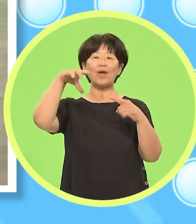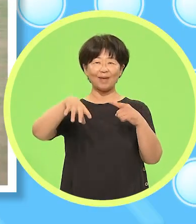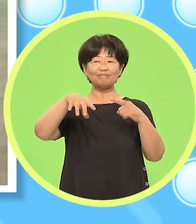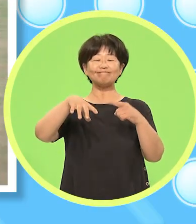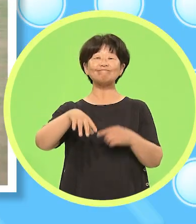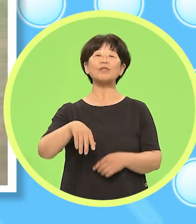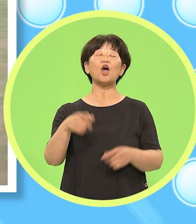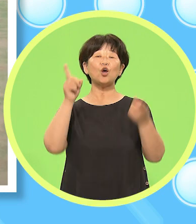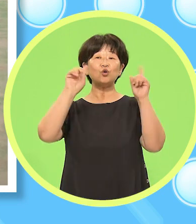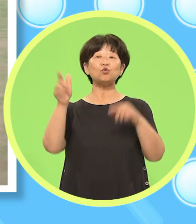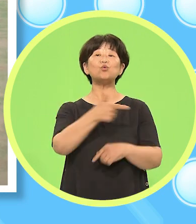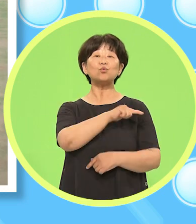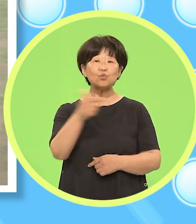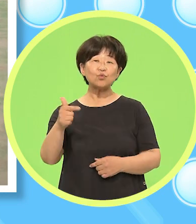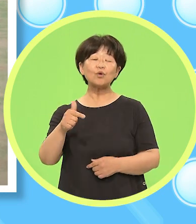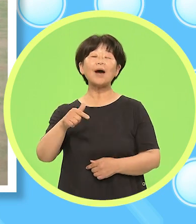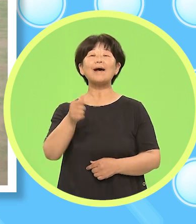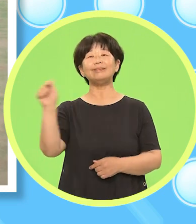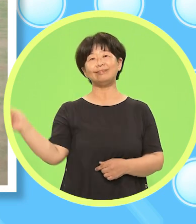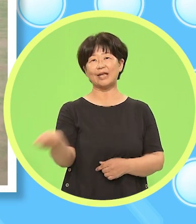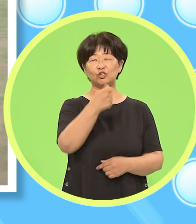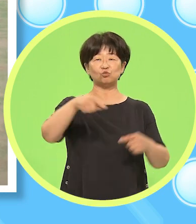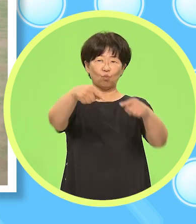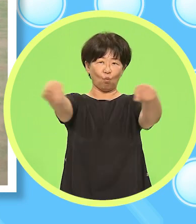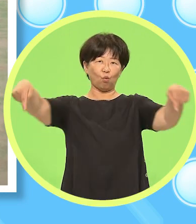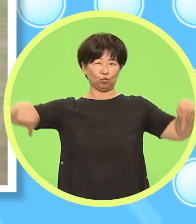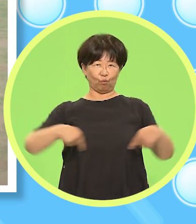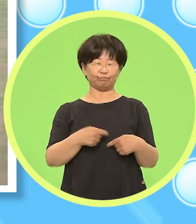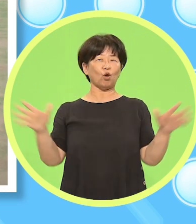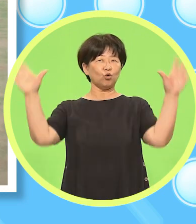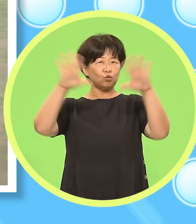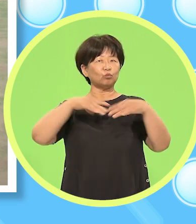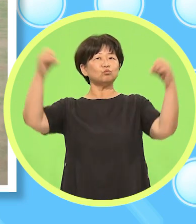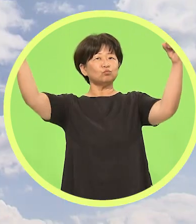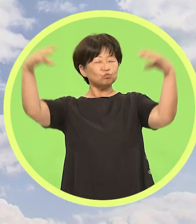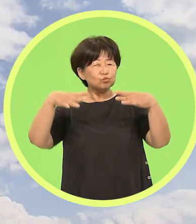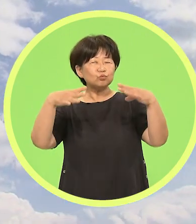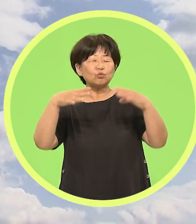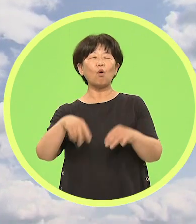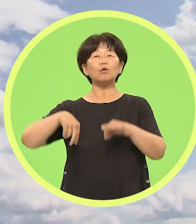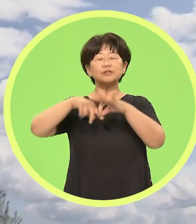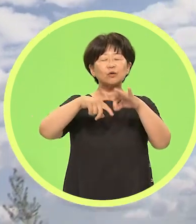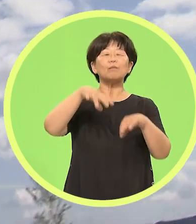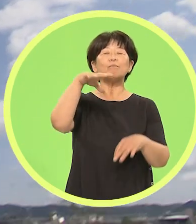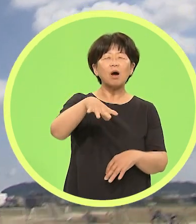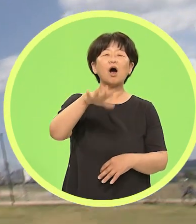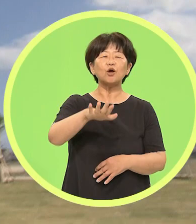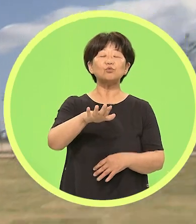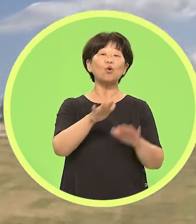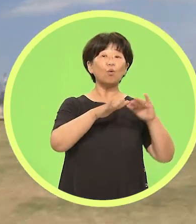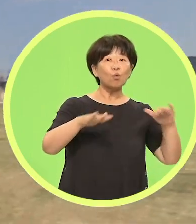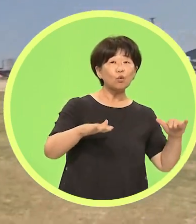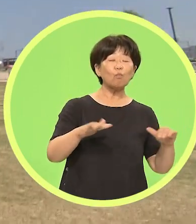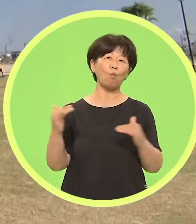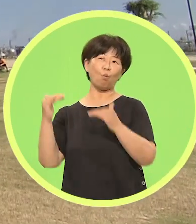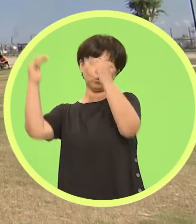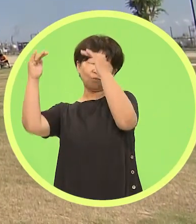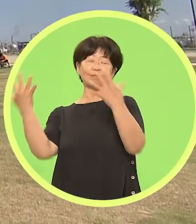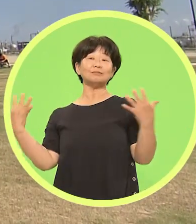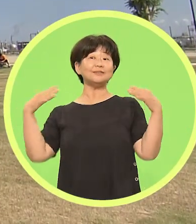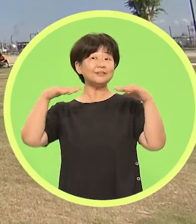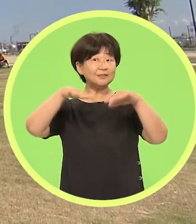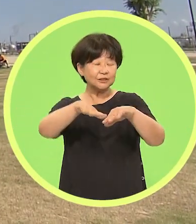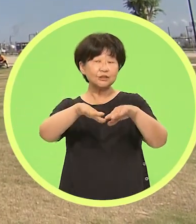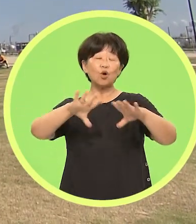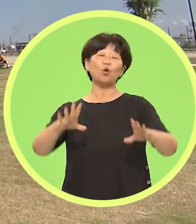園。遊具はもちろんテニスコートや夜間照明完備の球技場などもあり、子供から大人まで幅広い人